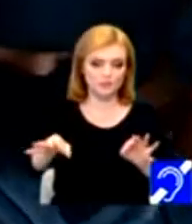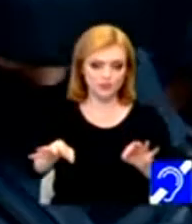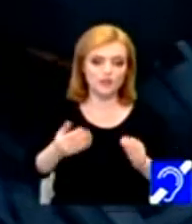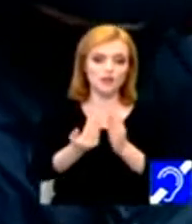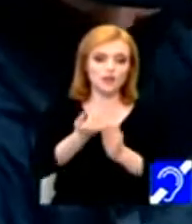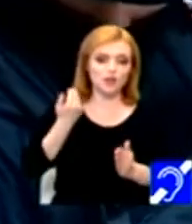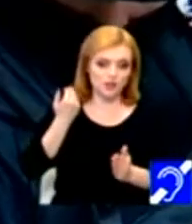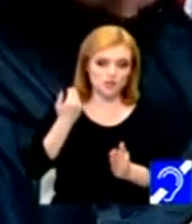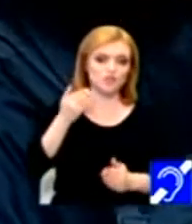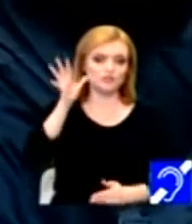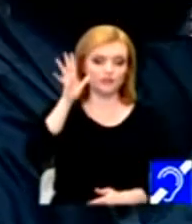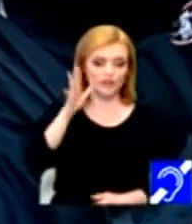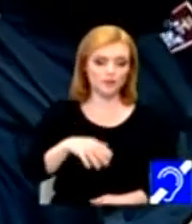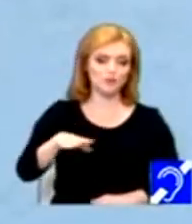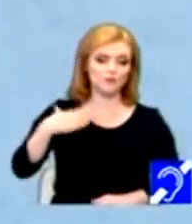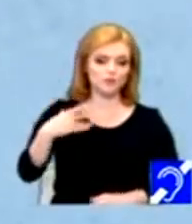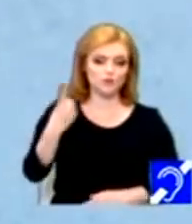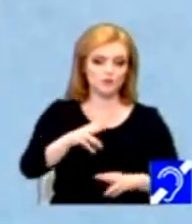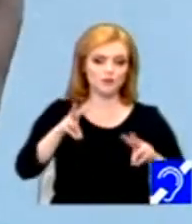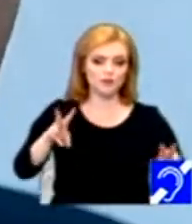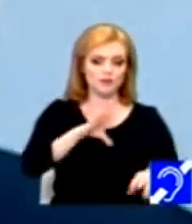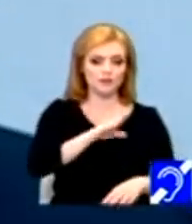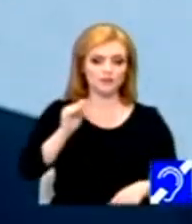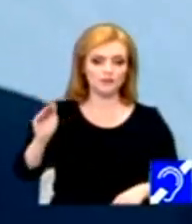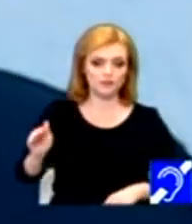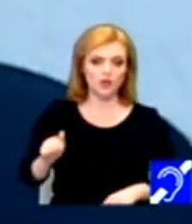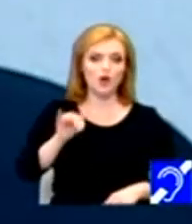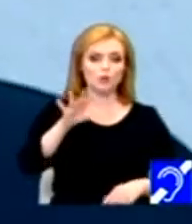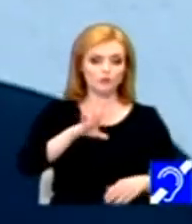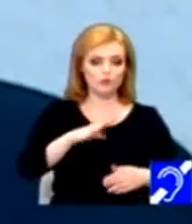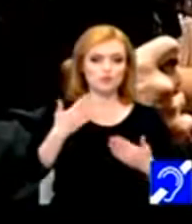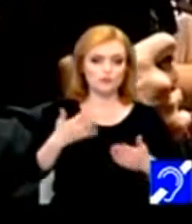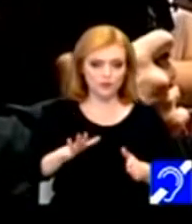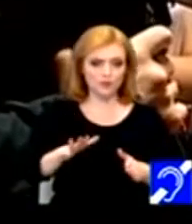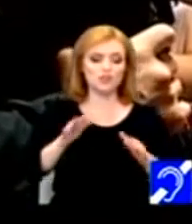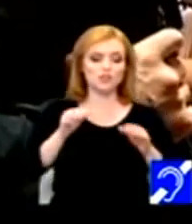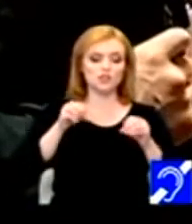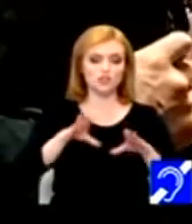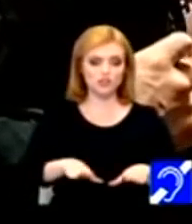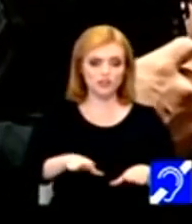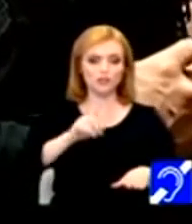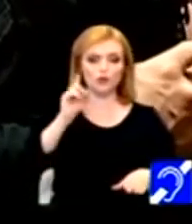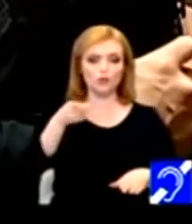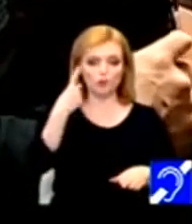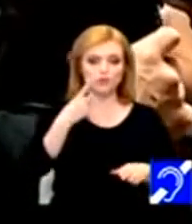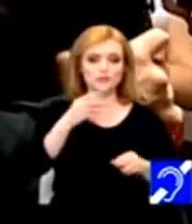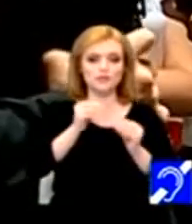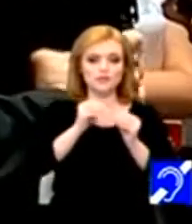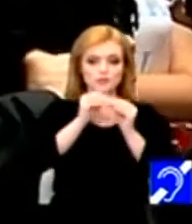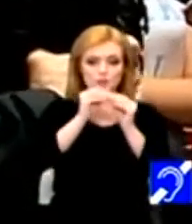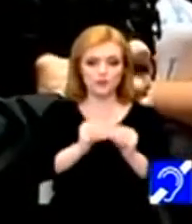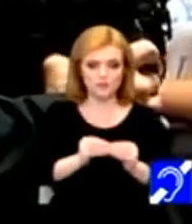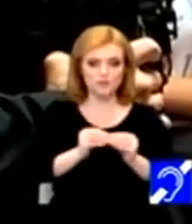condiționat înainte de termen pe fostul premier Vlad Filat. El avea deja o sentință de reducere de pedeapsă de 1 an și 10 luni și s-a considerat